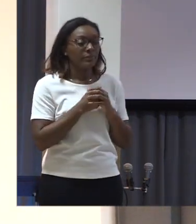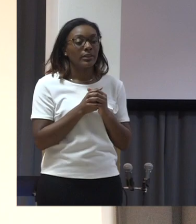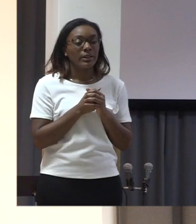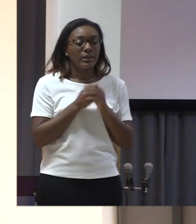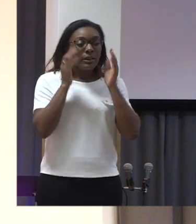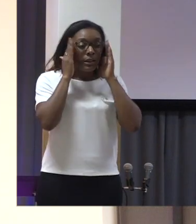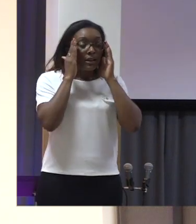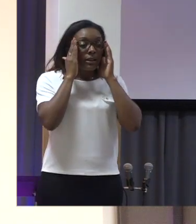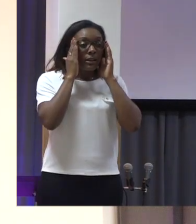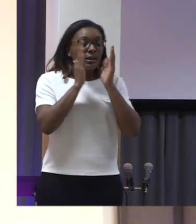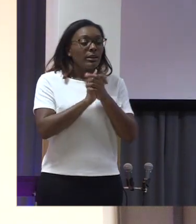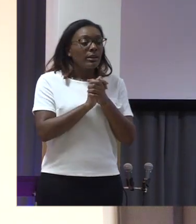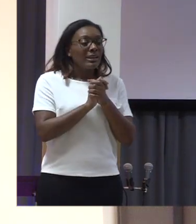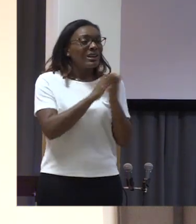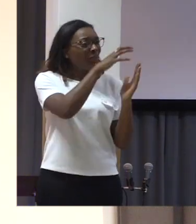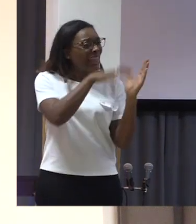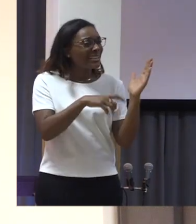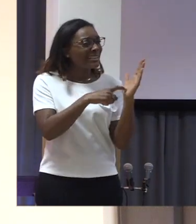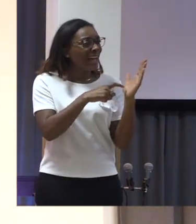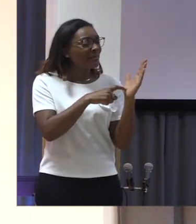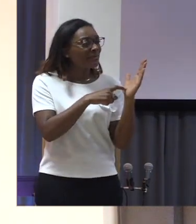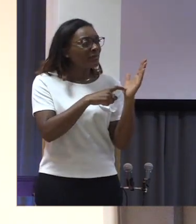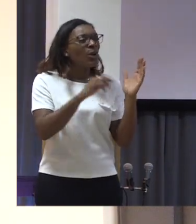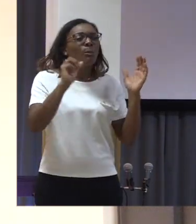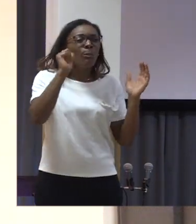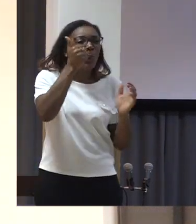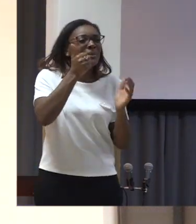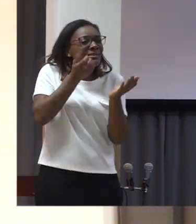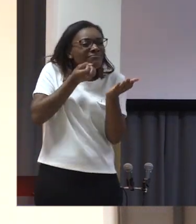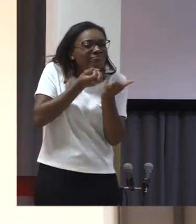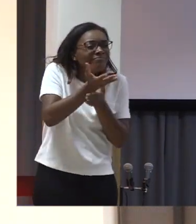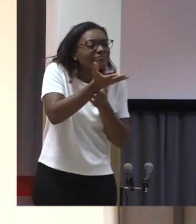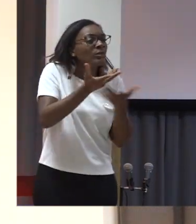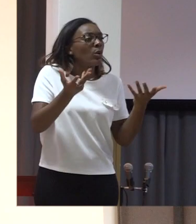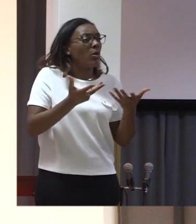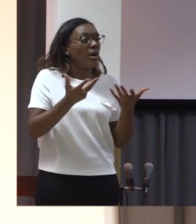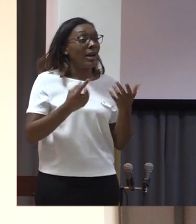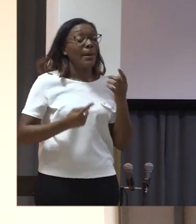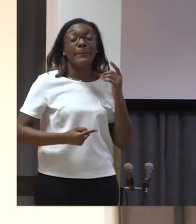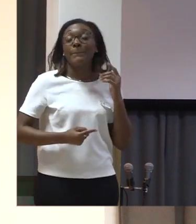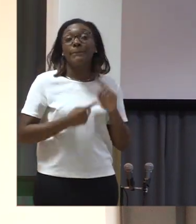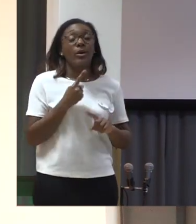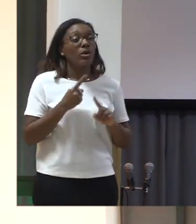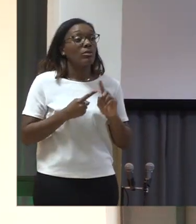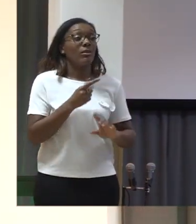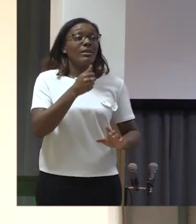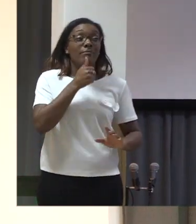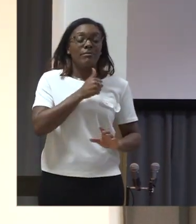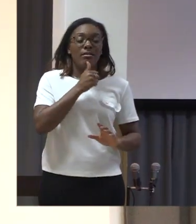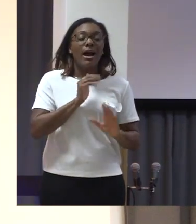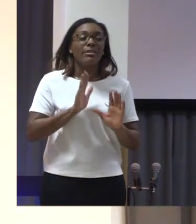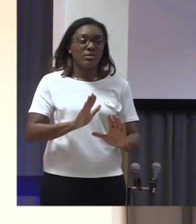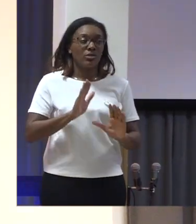message que le texte véhicule en premier, c'est qu'il est important d'attendre le temps de